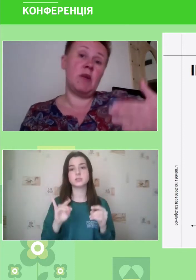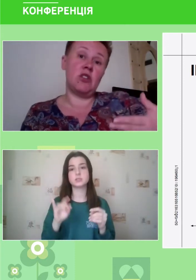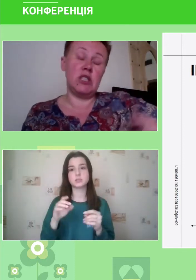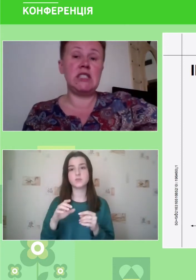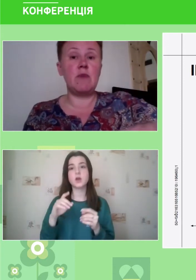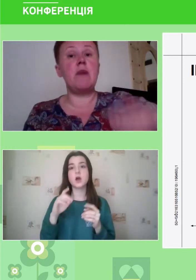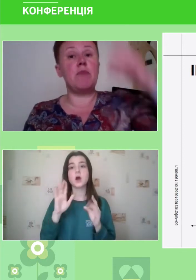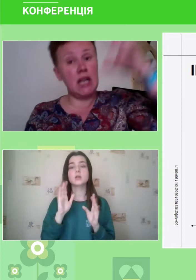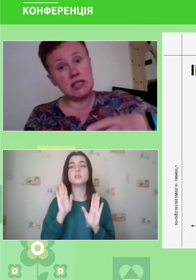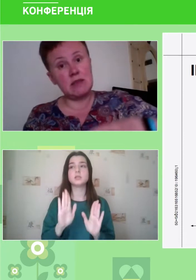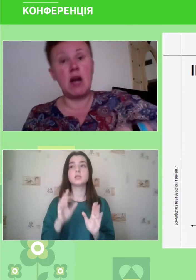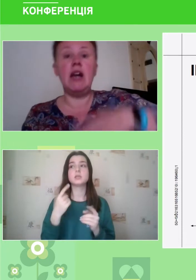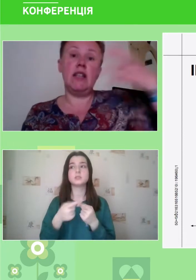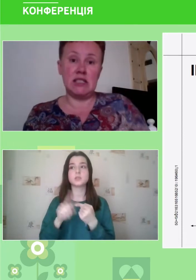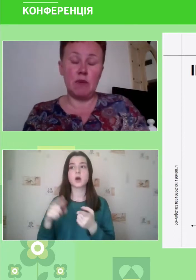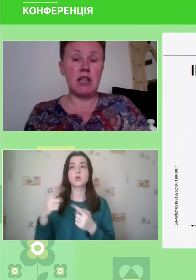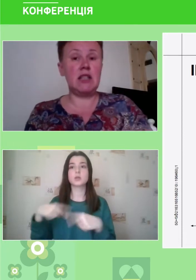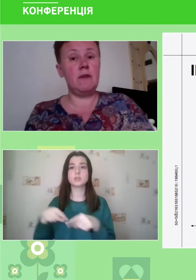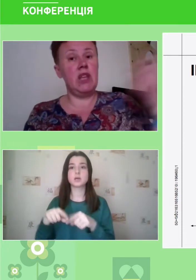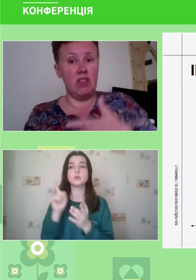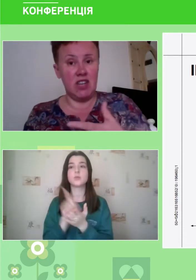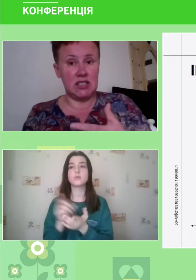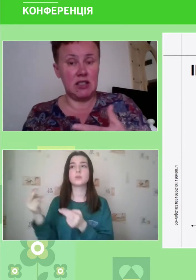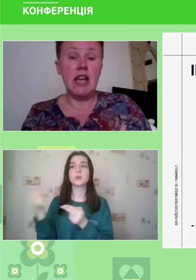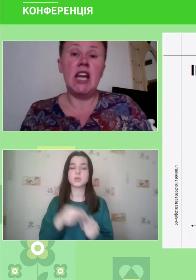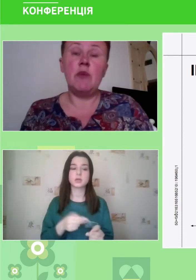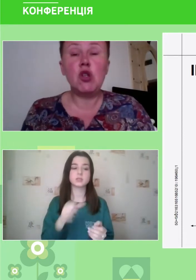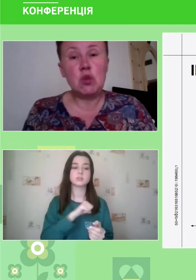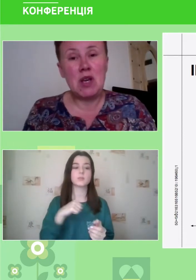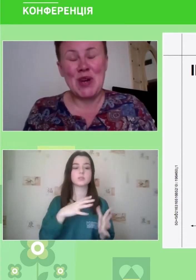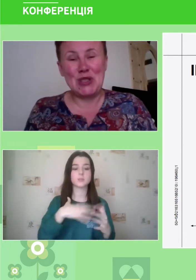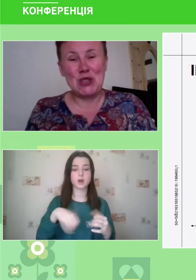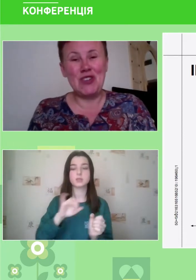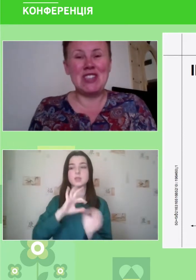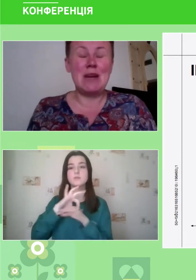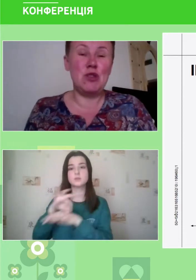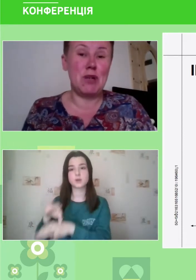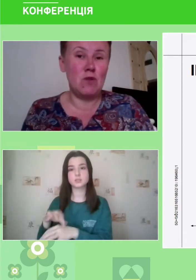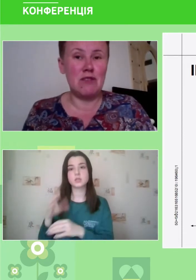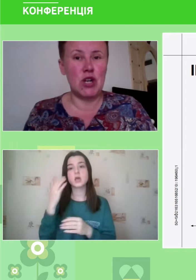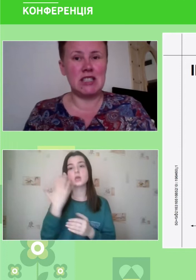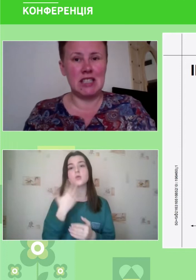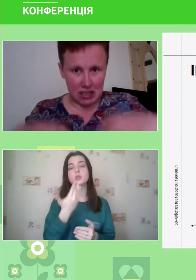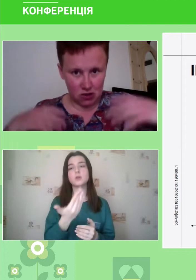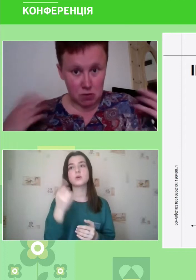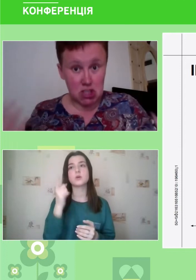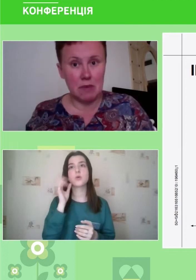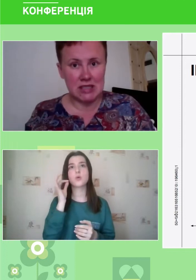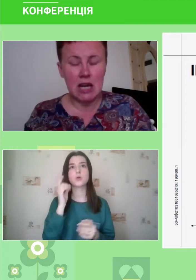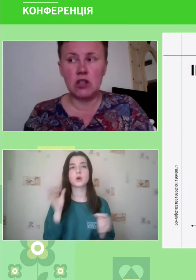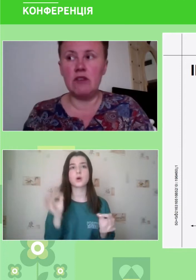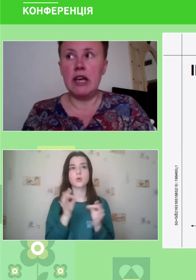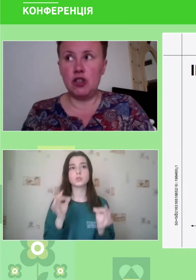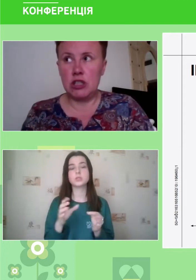ця громадська організація має приїхати сама, їх забрати і відвезти. Да? І ми розуміємо, якщо ви коли-небудь працювали в організації якихось